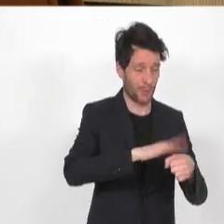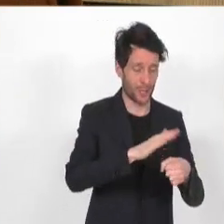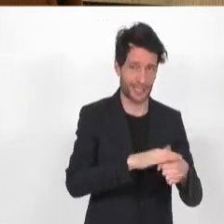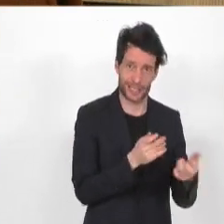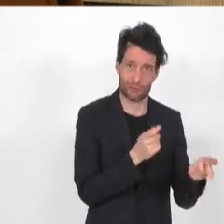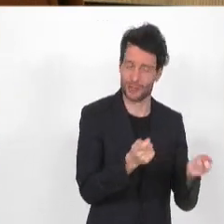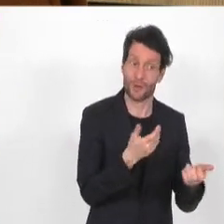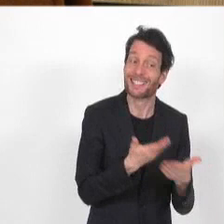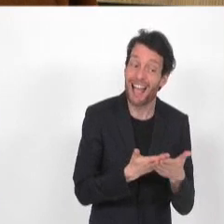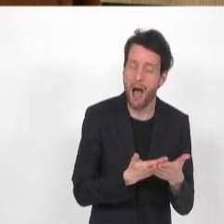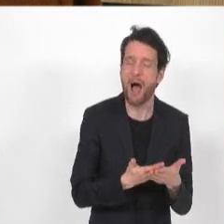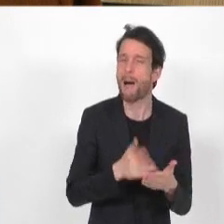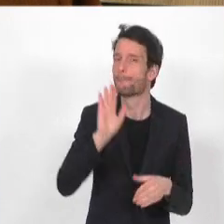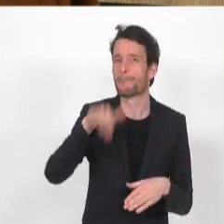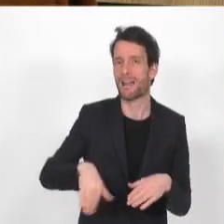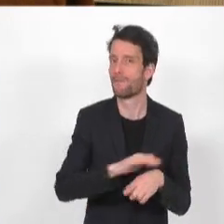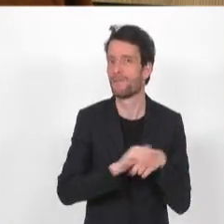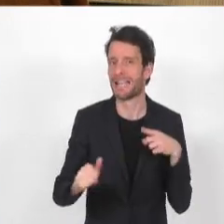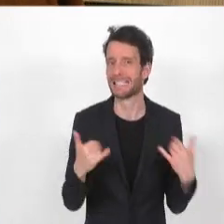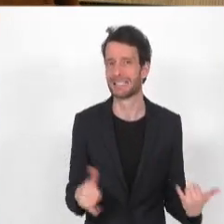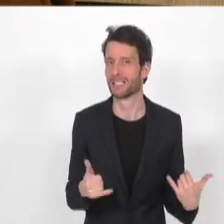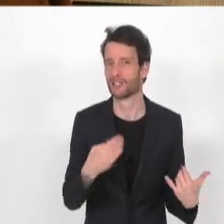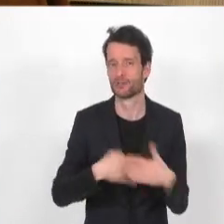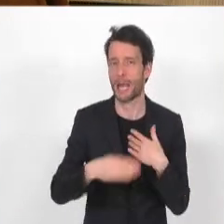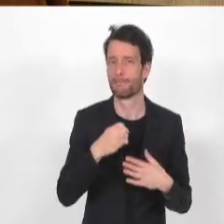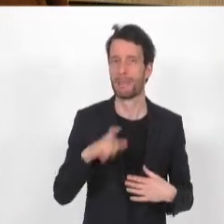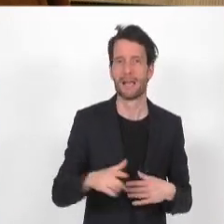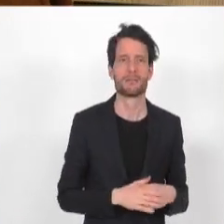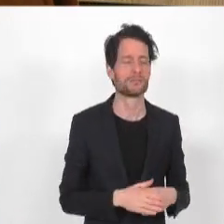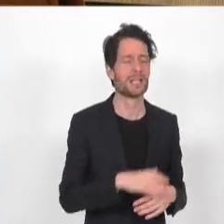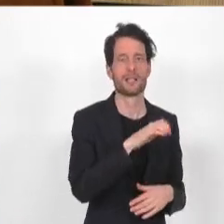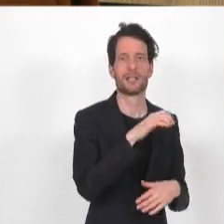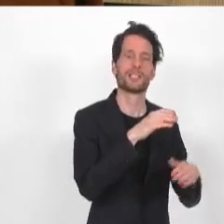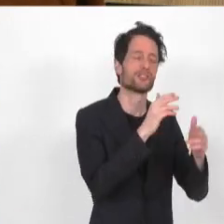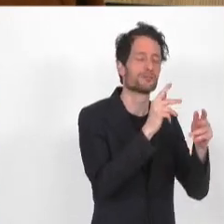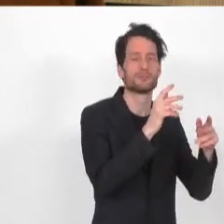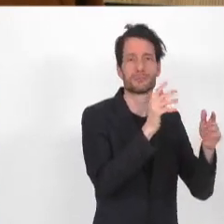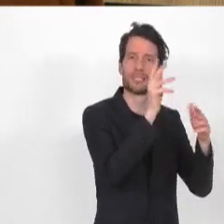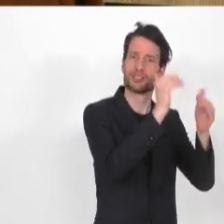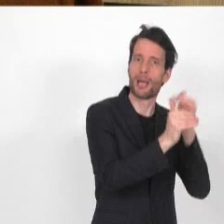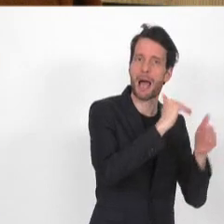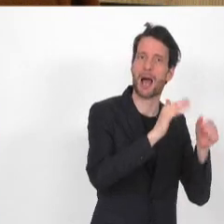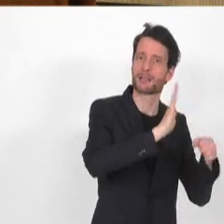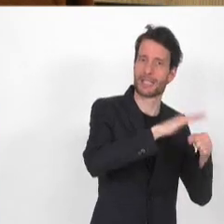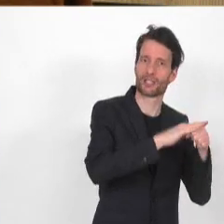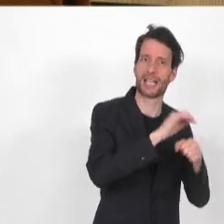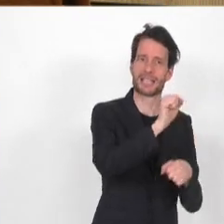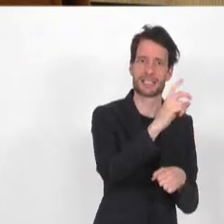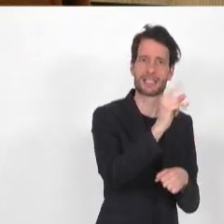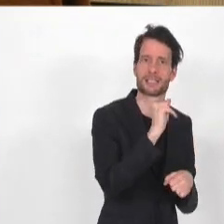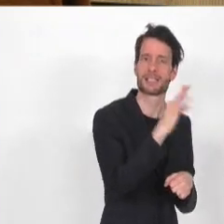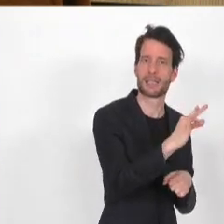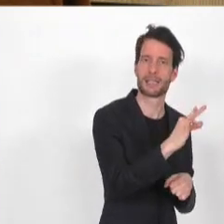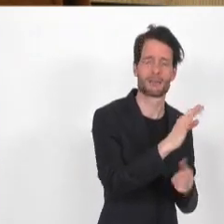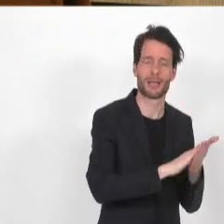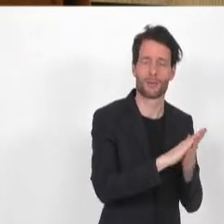bonne gestion. Contre-exemple entériné par un schéma directeur de gestion des déchets qui échoue à harmoniser les consignes de tri sur le